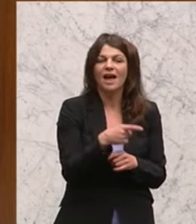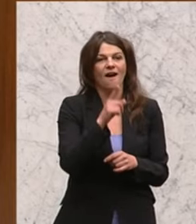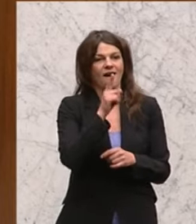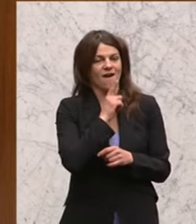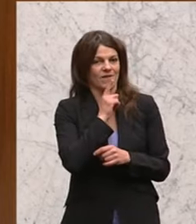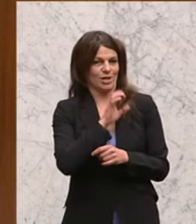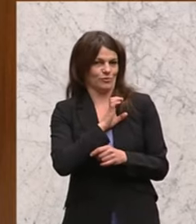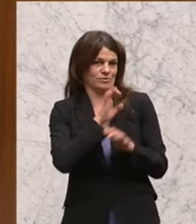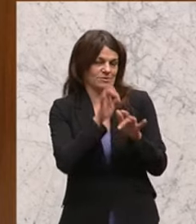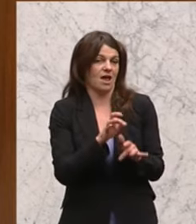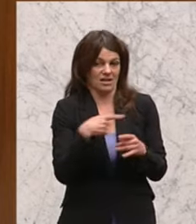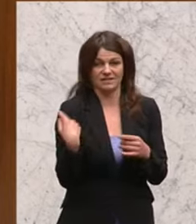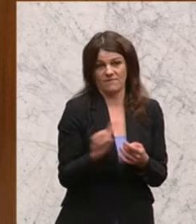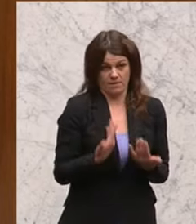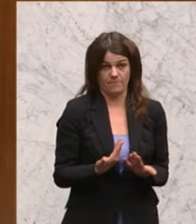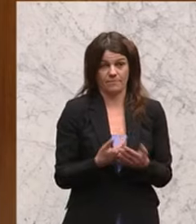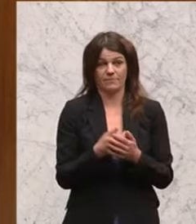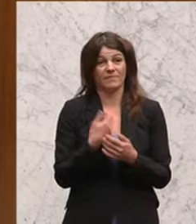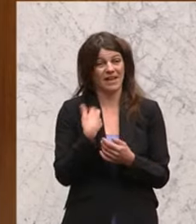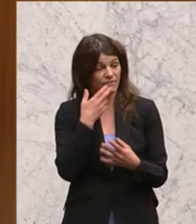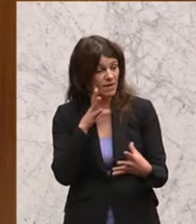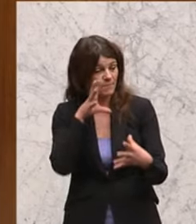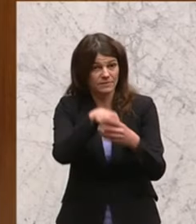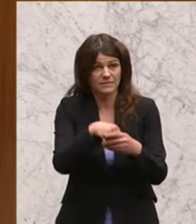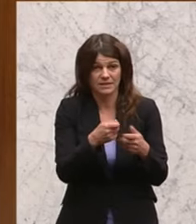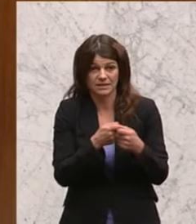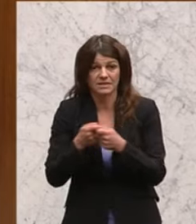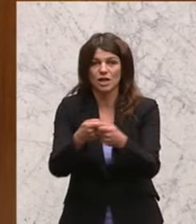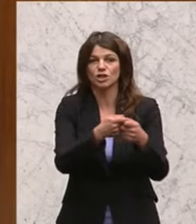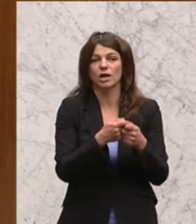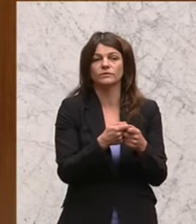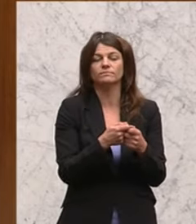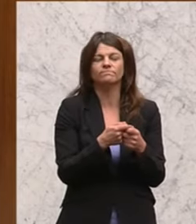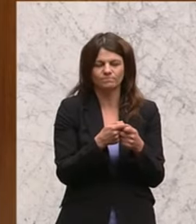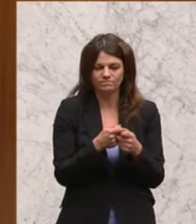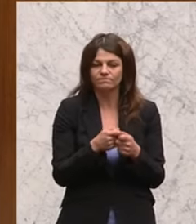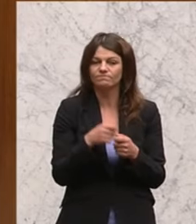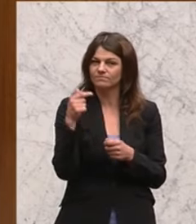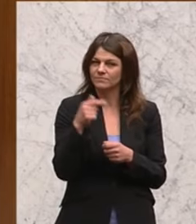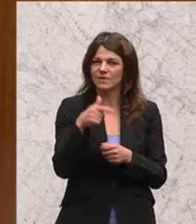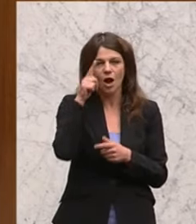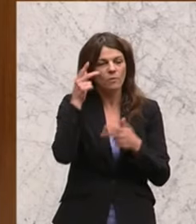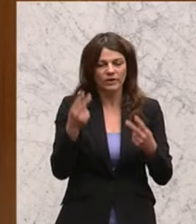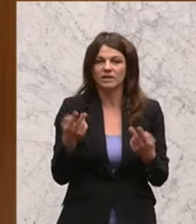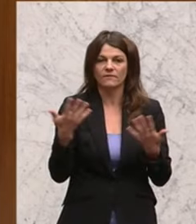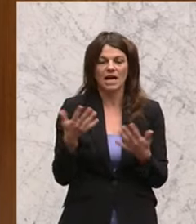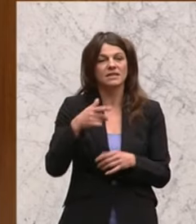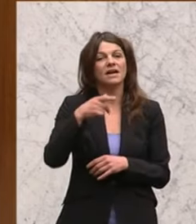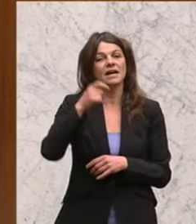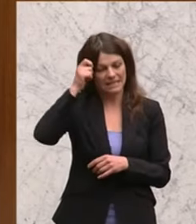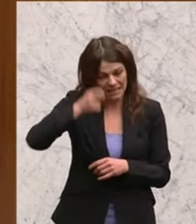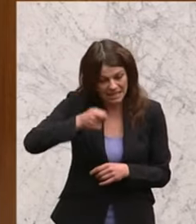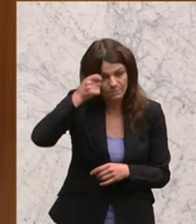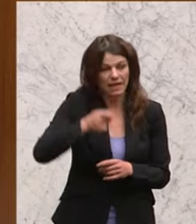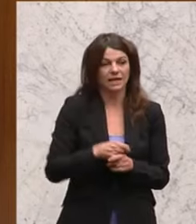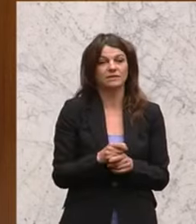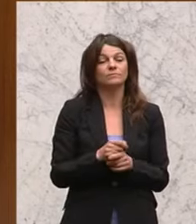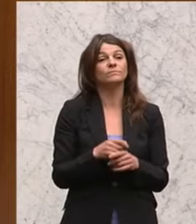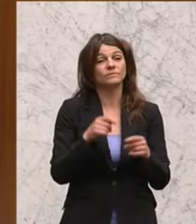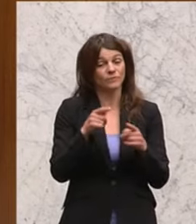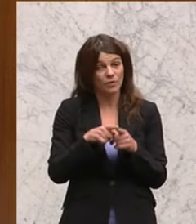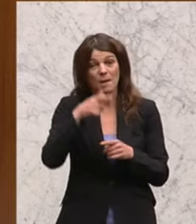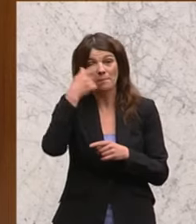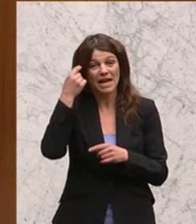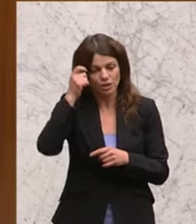wir. Ich will in einer Gesellschaft leben, die mit Respekt und Menschenwürde, mit Respekt vor der